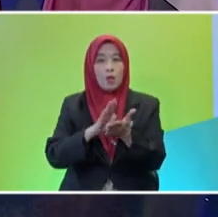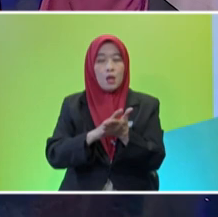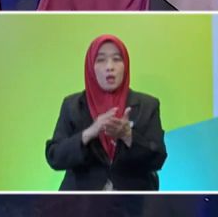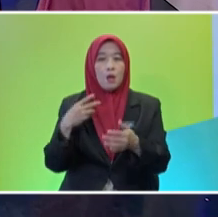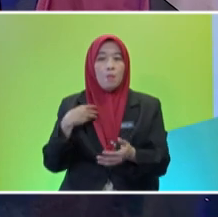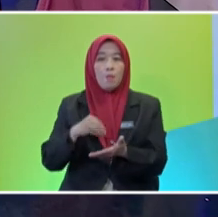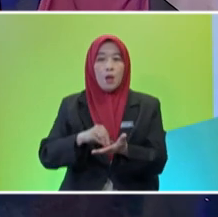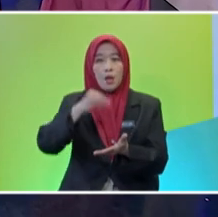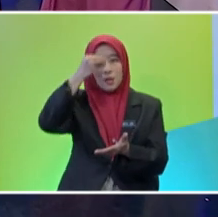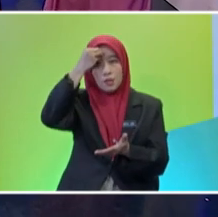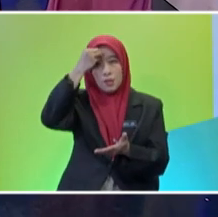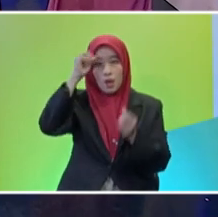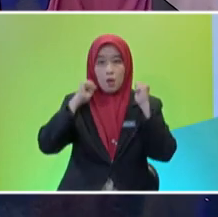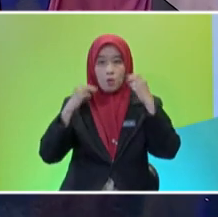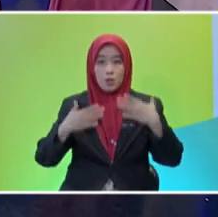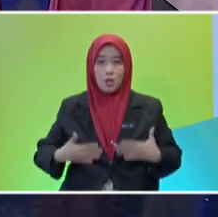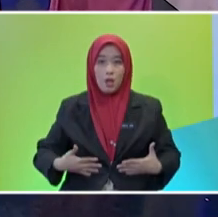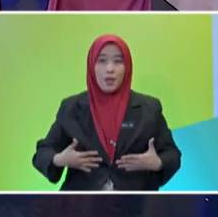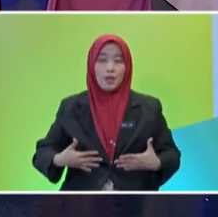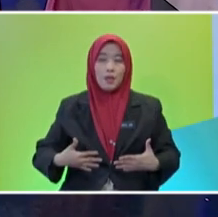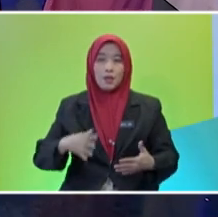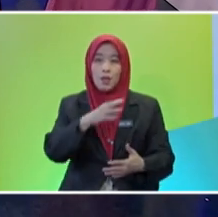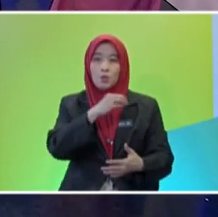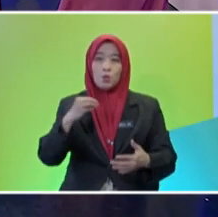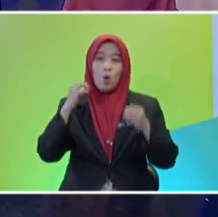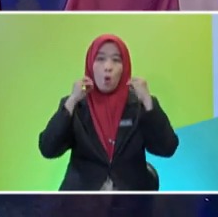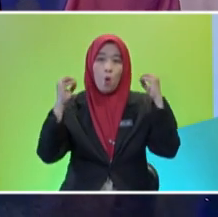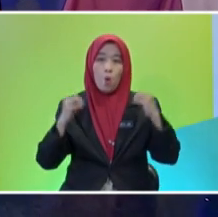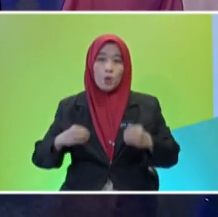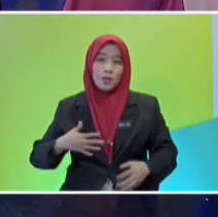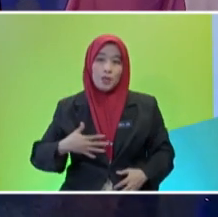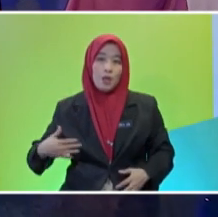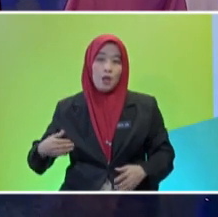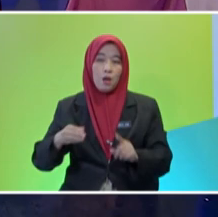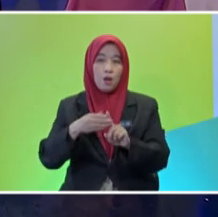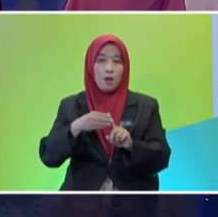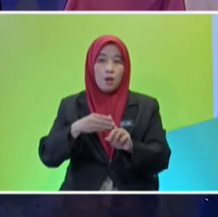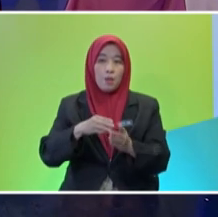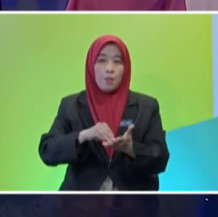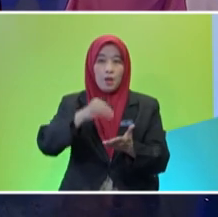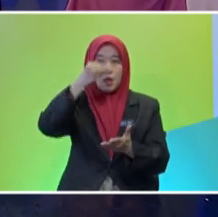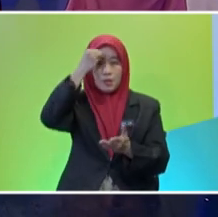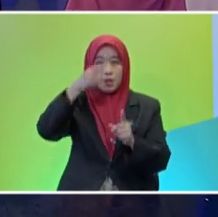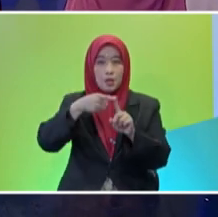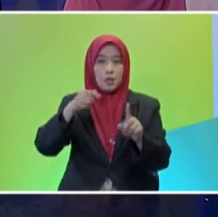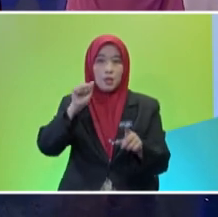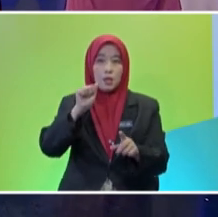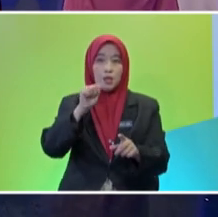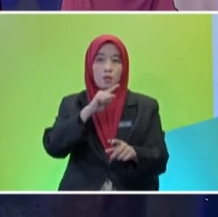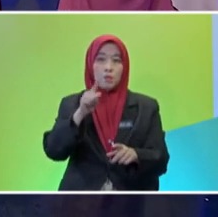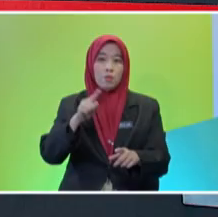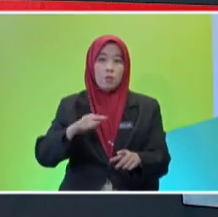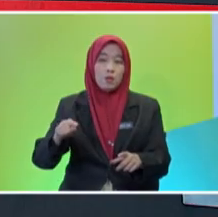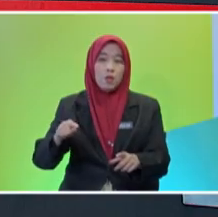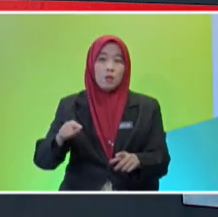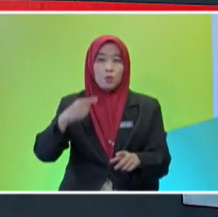organ deria. Seronoklah hari ini sebenarnya cikgu. Irfan belajar dari A sampai Z mengenai anggota badan yang patut kita tahu kan.